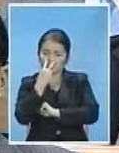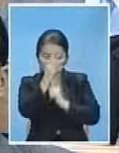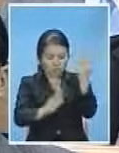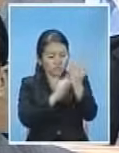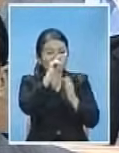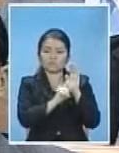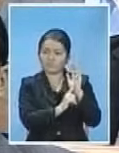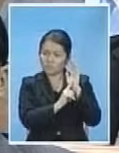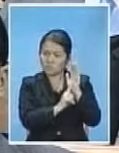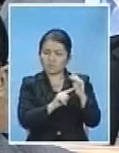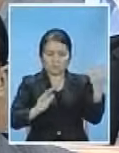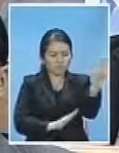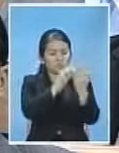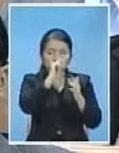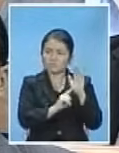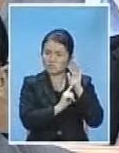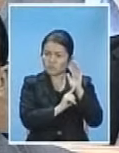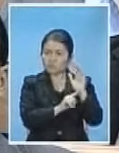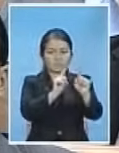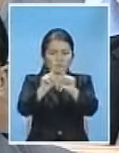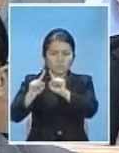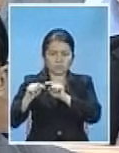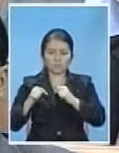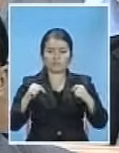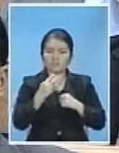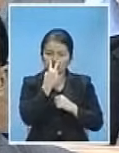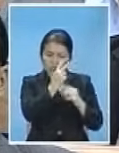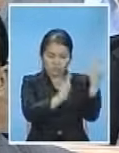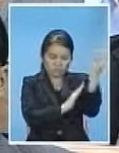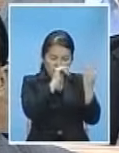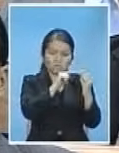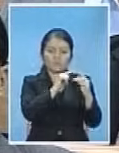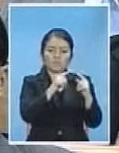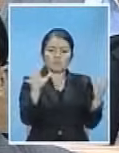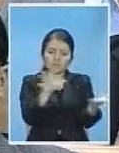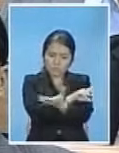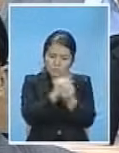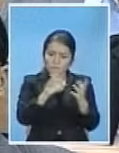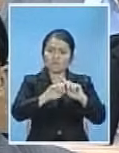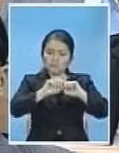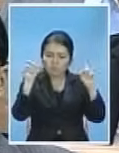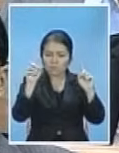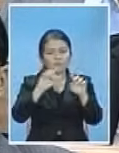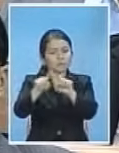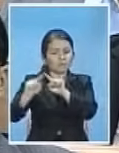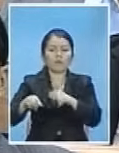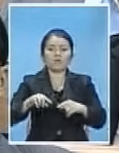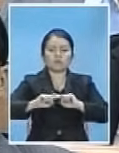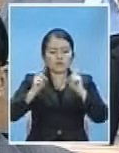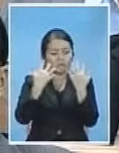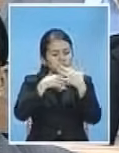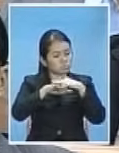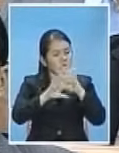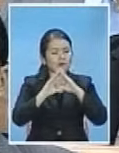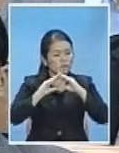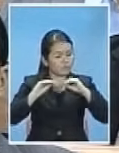ยยกเป็นตัวอย่างว่าประเทศไทยคือตัวอย่างของประเทศที่มีความหลากหลายต่างวัฒนธรรมอยู่กันได้อย่างสงบเรียบร้อยผมก